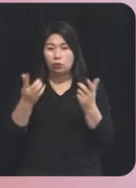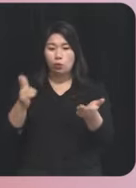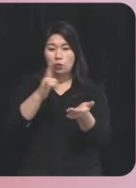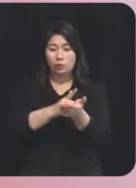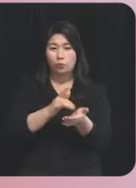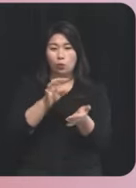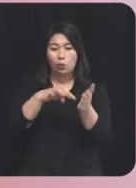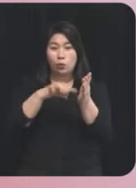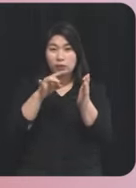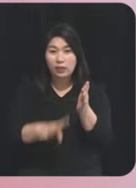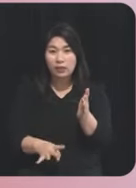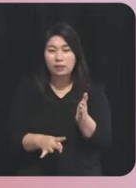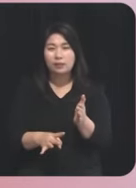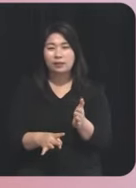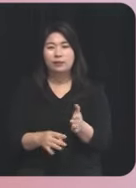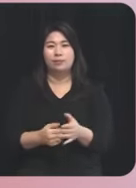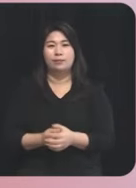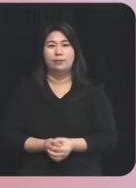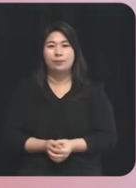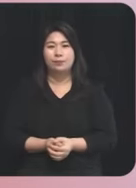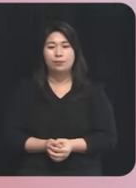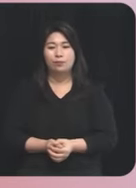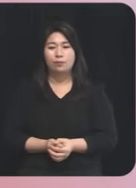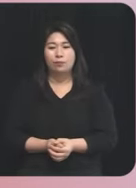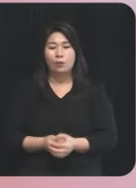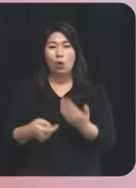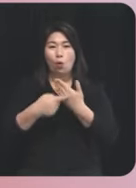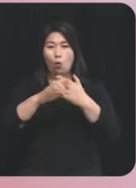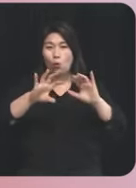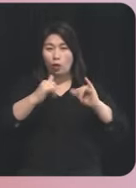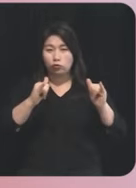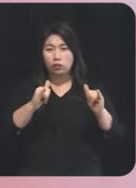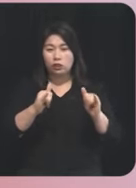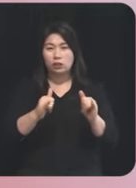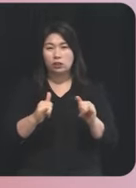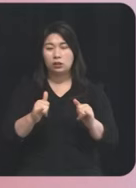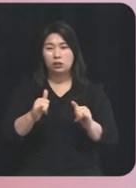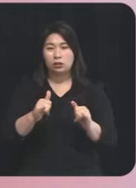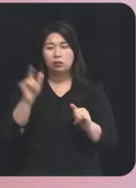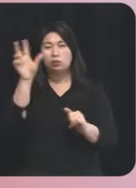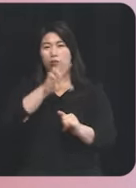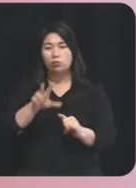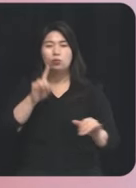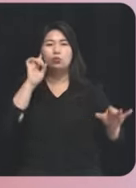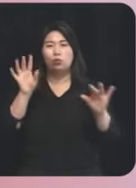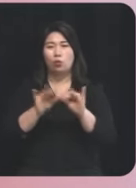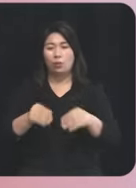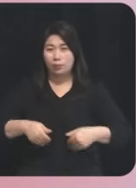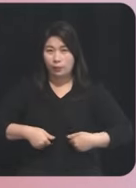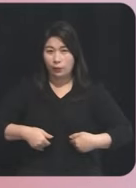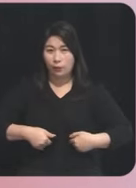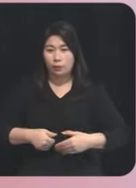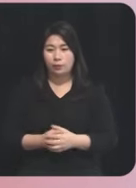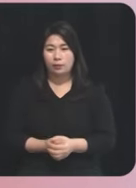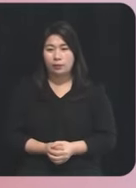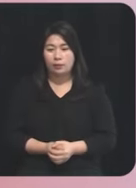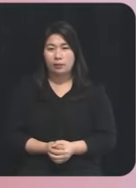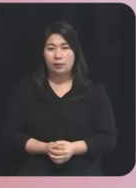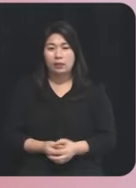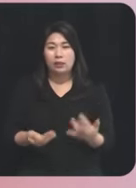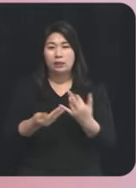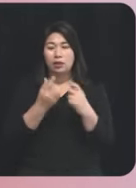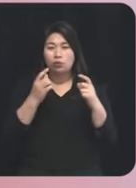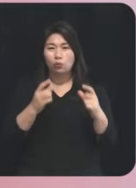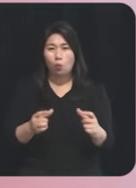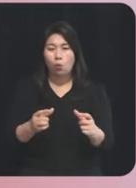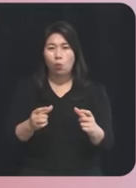것입니다. 결론적으로 말씀드리면 내국인 대상은 전 국민적 동의가 전제되어야 할 것입니다. 가뜩이나 제주